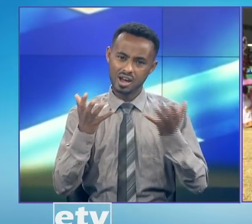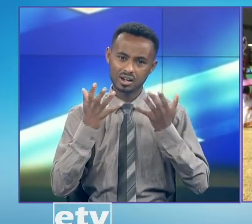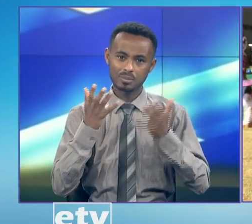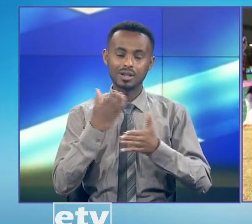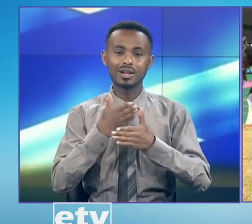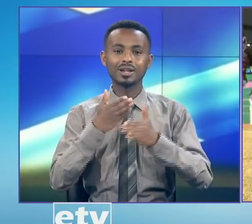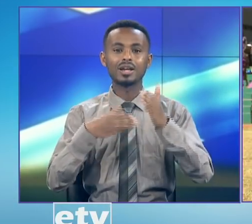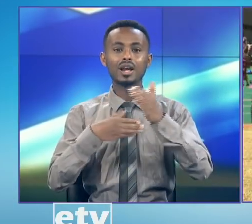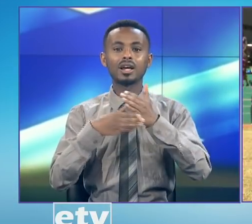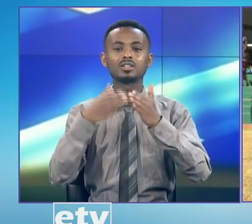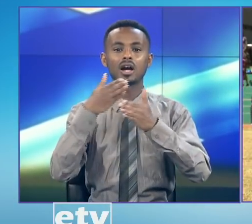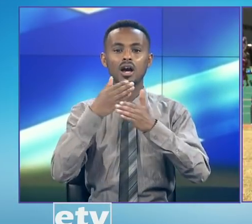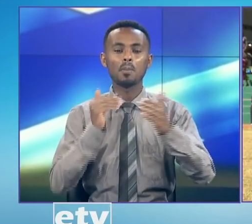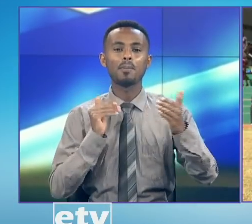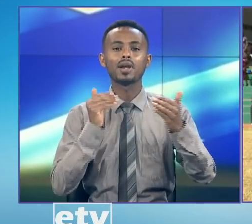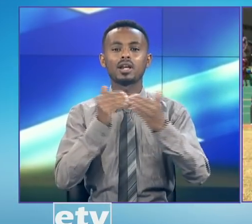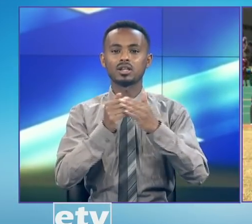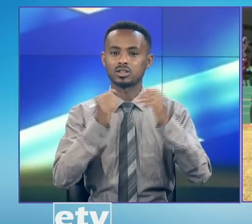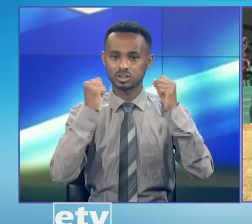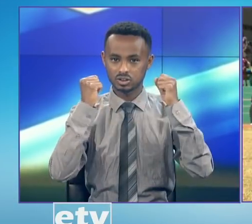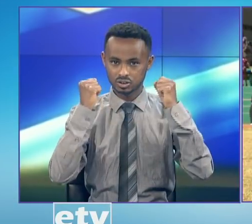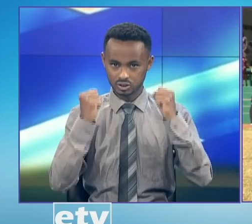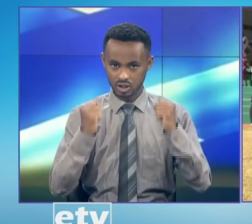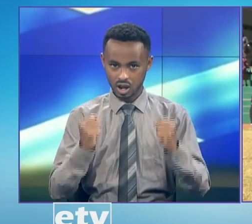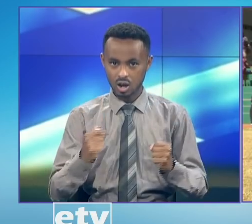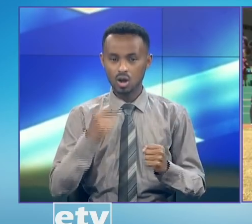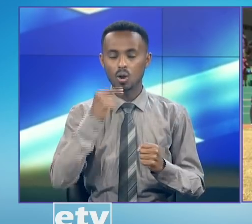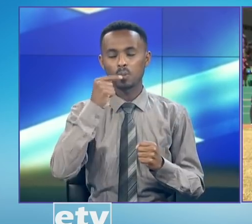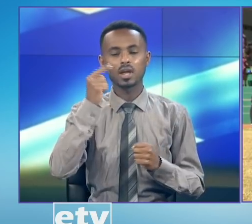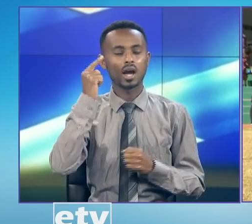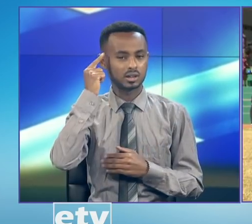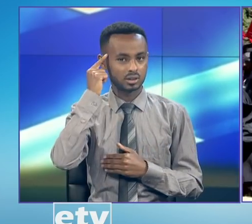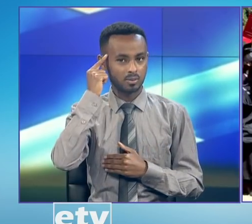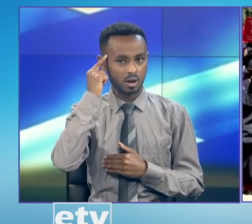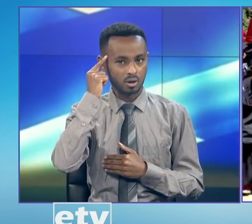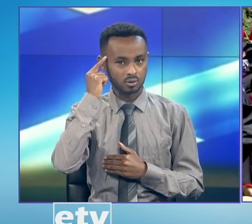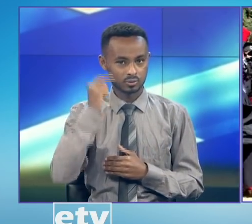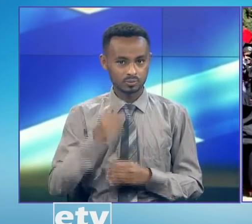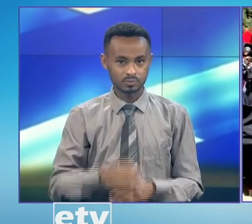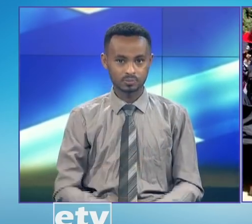የፈለግንበት ደረጃ መድረስ እንችላለን ብዬ አስባለሁ።